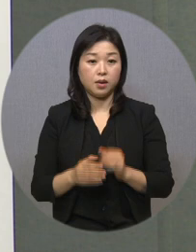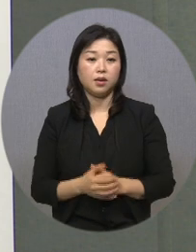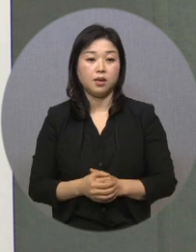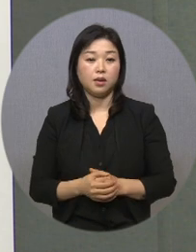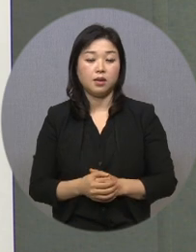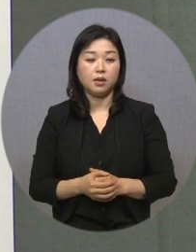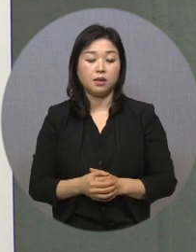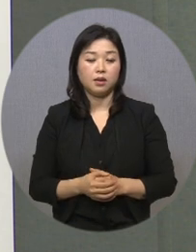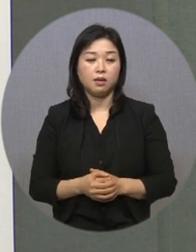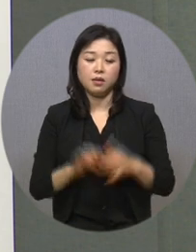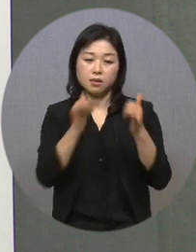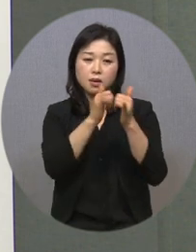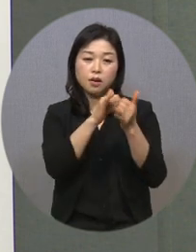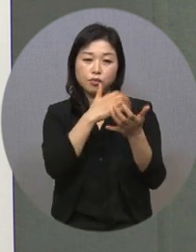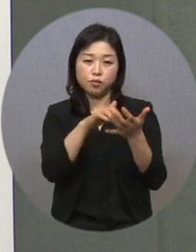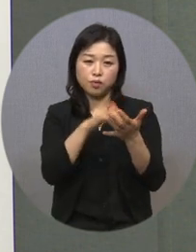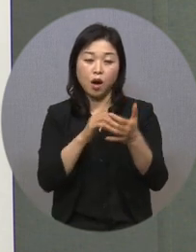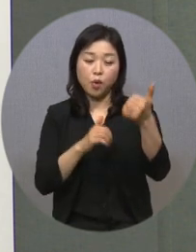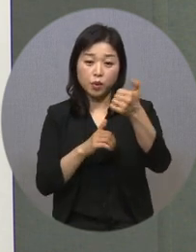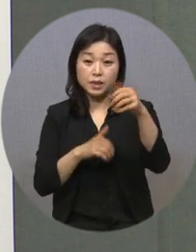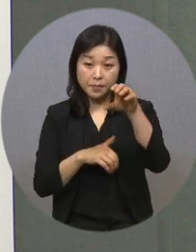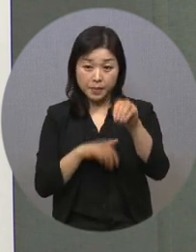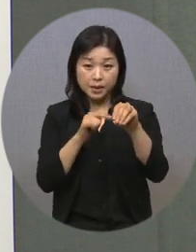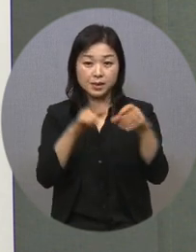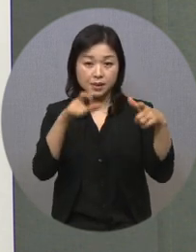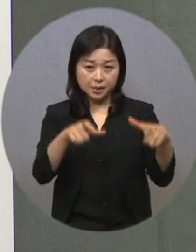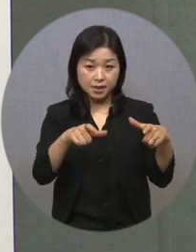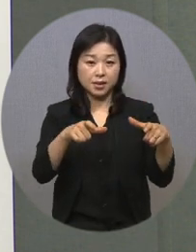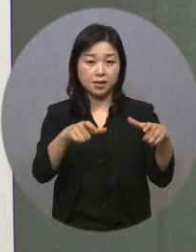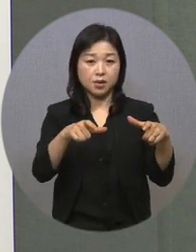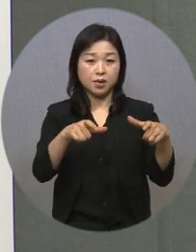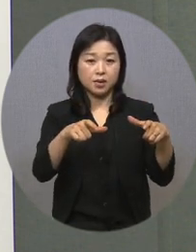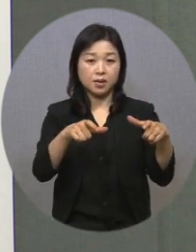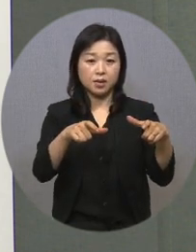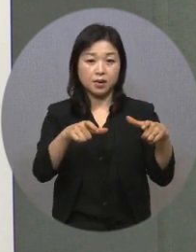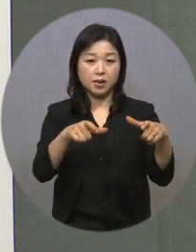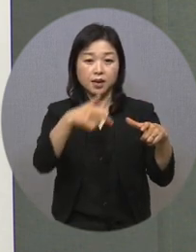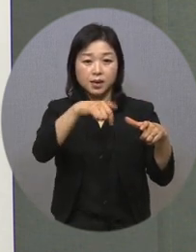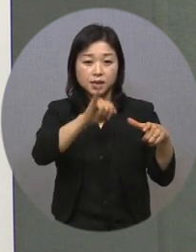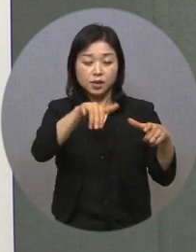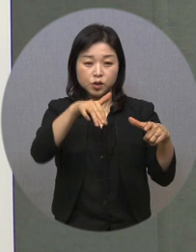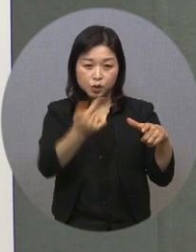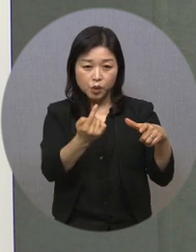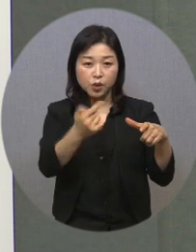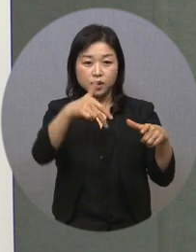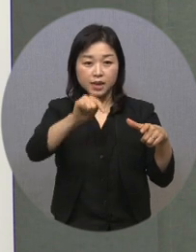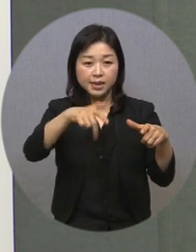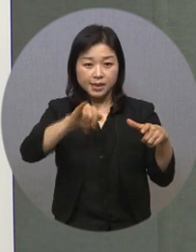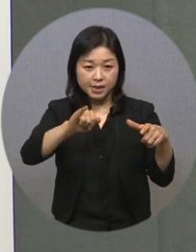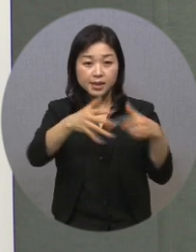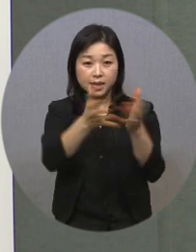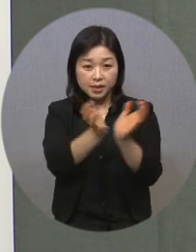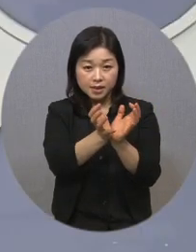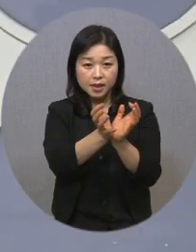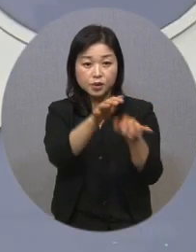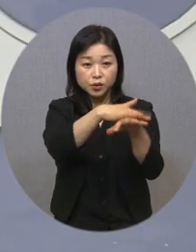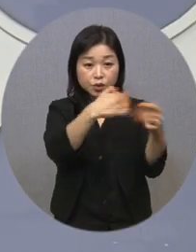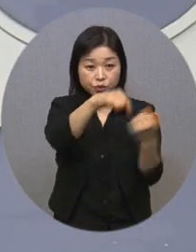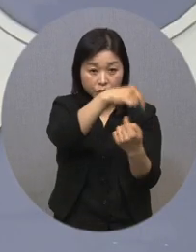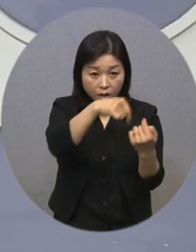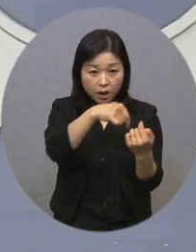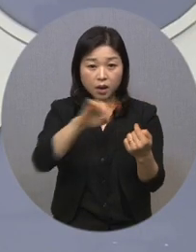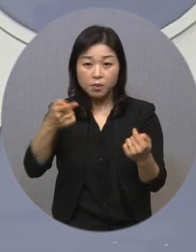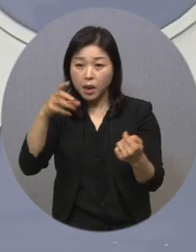인구가 50만을 기초자치단체 조직 운영과 100만이 넘는 거와 동일하게 진행이 됩니다.